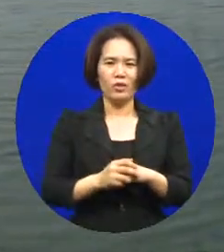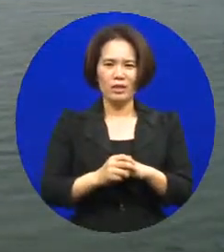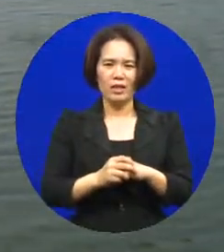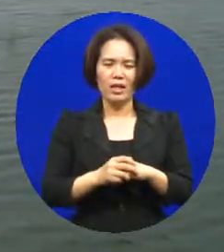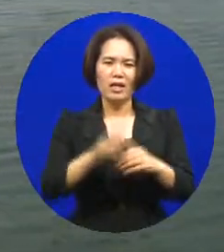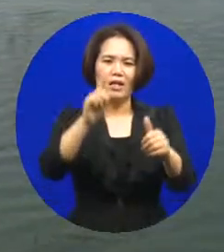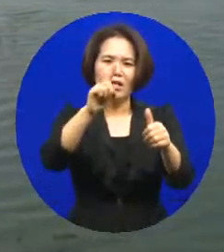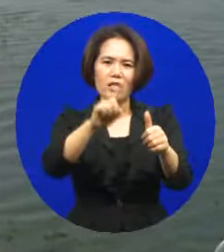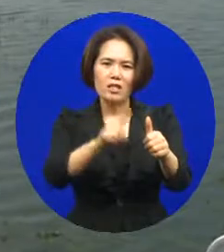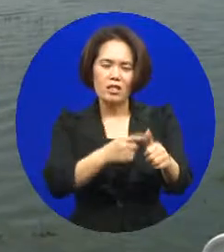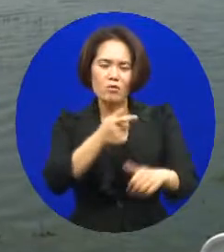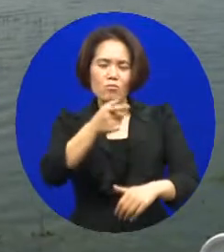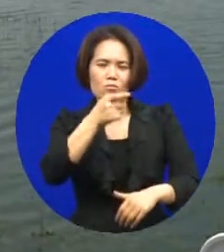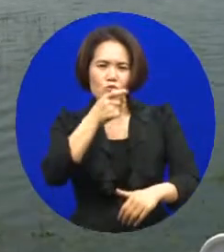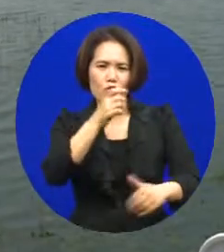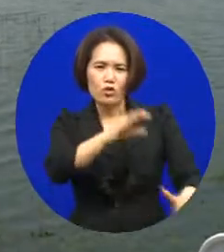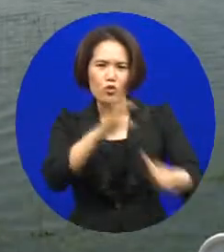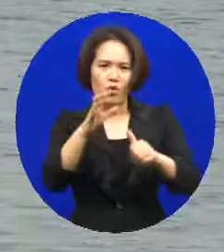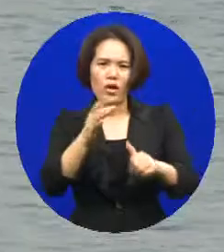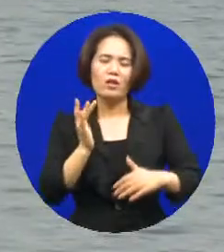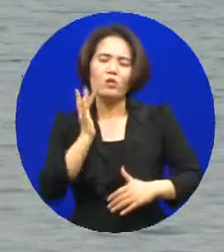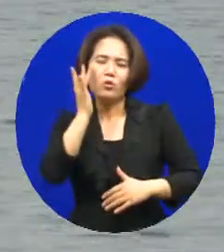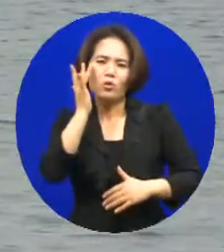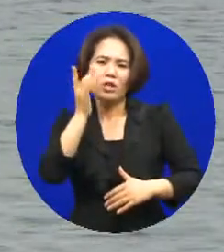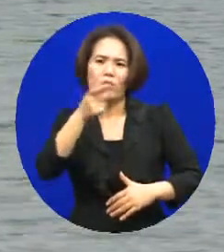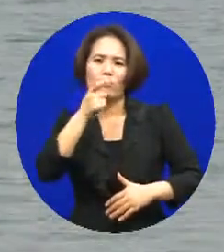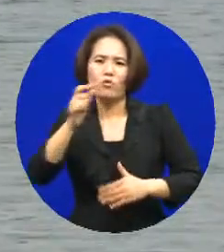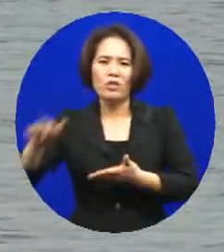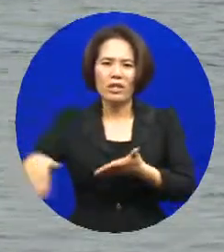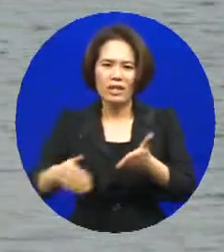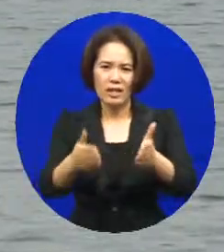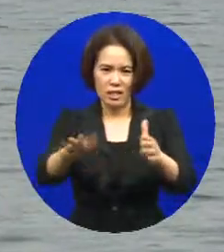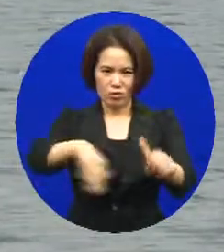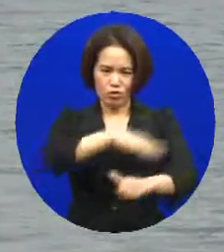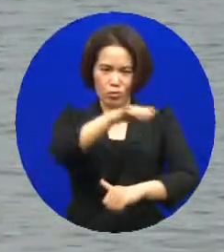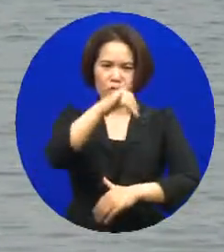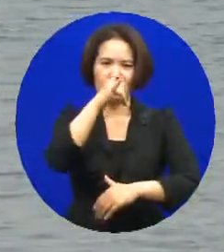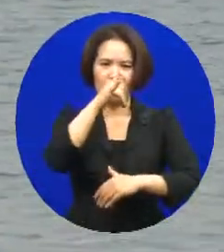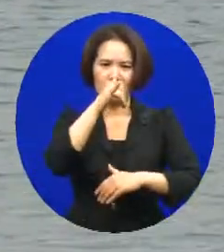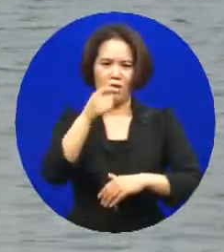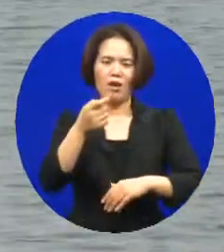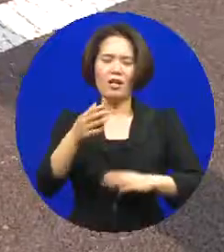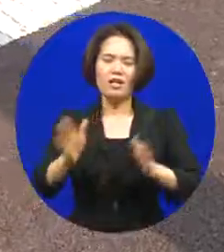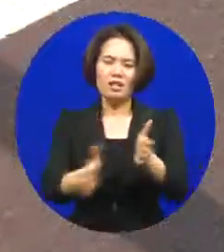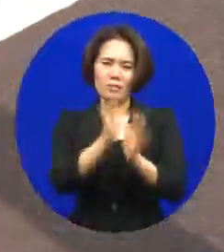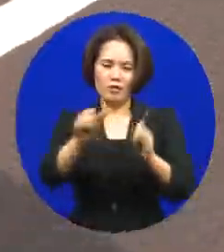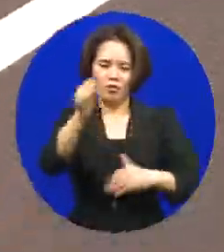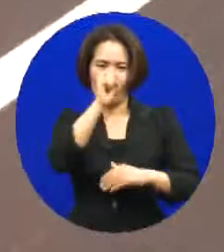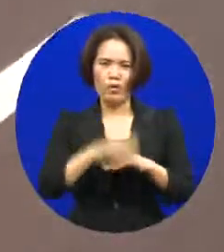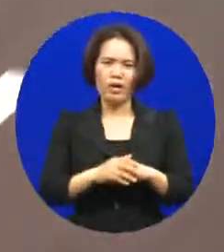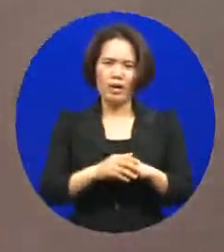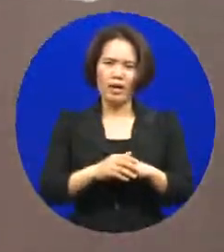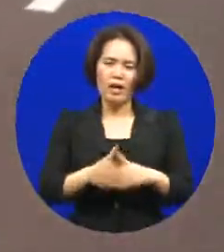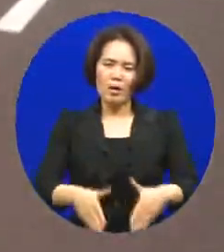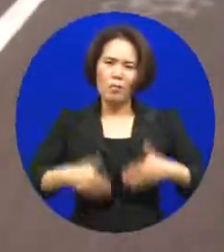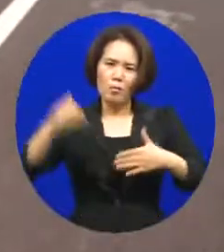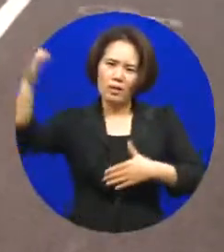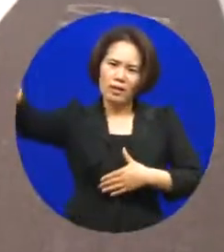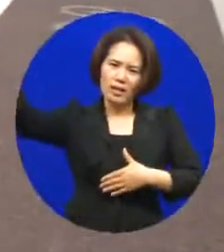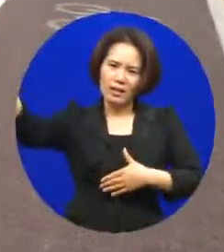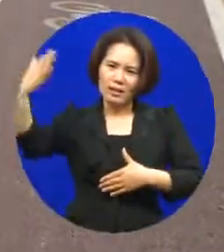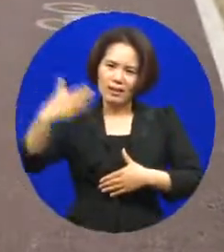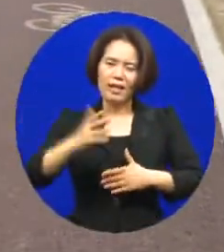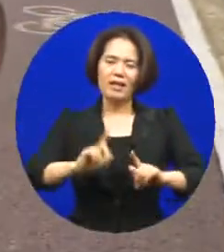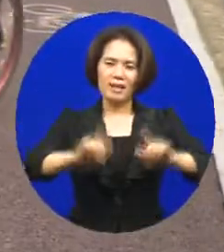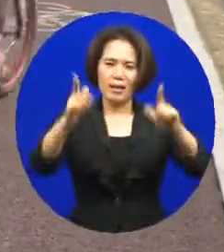호수공원에 친수자원을 이용한 녹색 수변로로 조성되어 시민들의 큰 호응을 얻고 있는데요. 봄 햇살 가득한